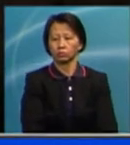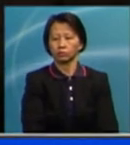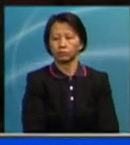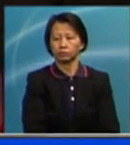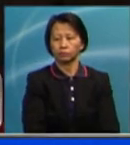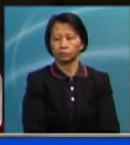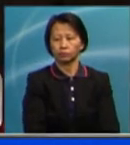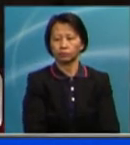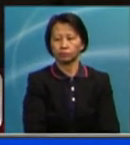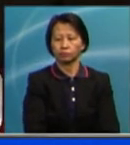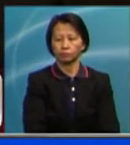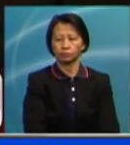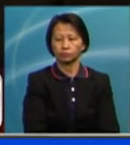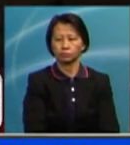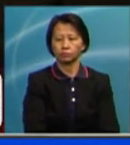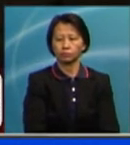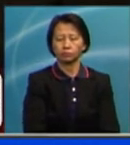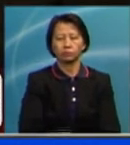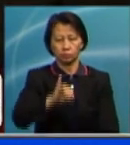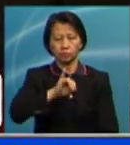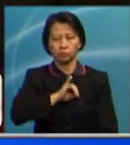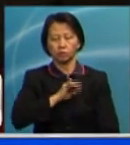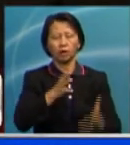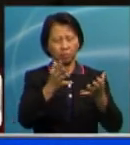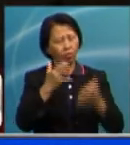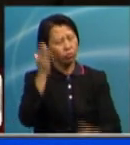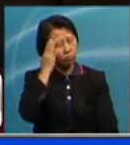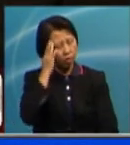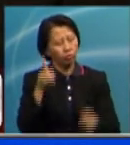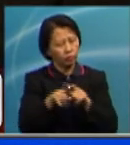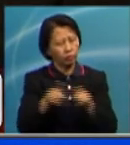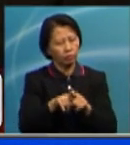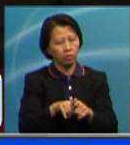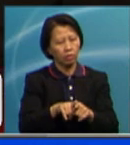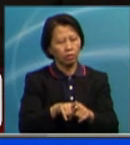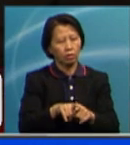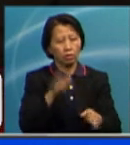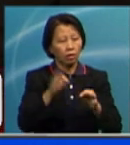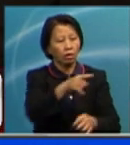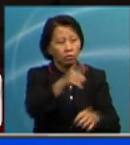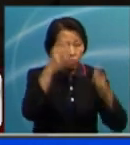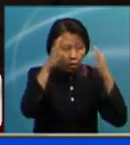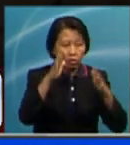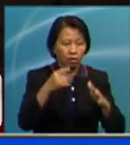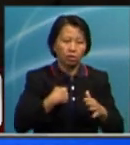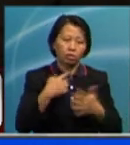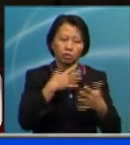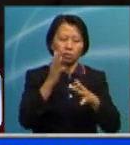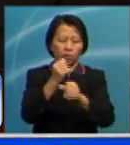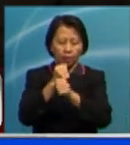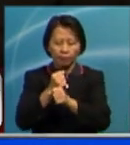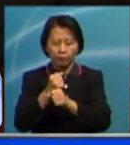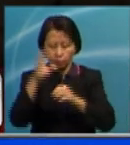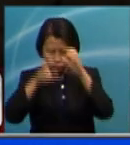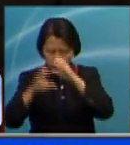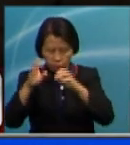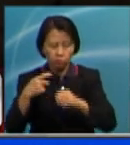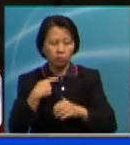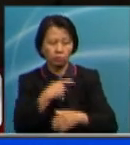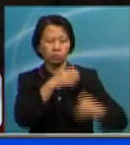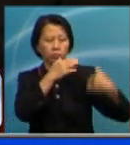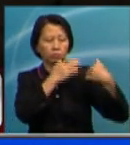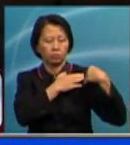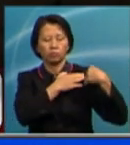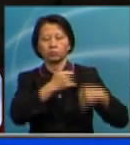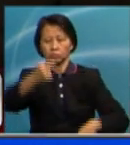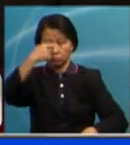asal Who is Person I would like to know to and basically We won't know UN we all the andronsible for